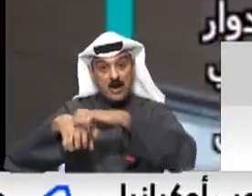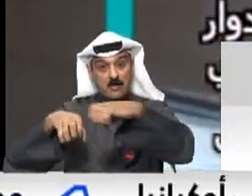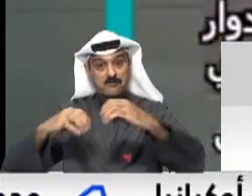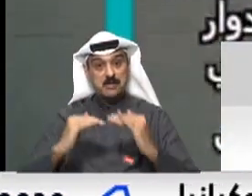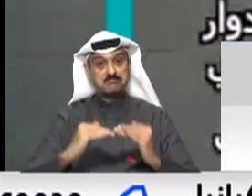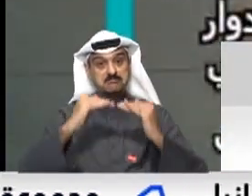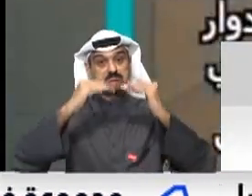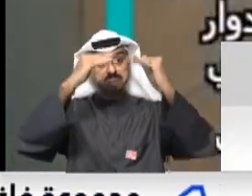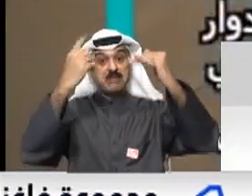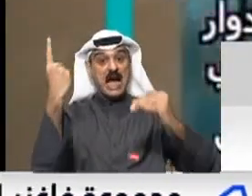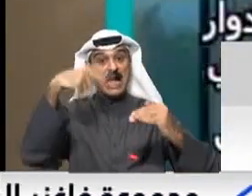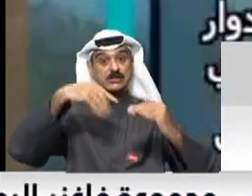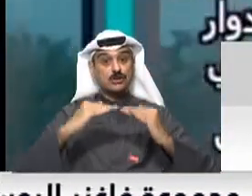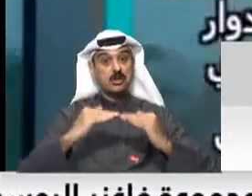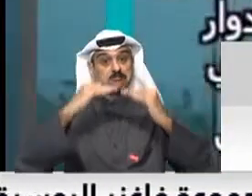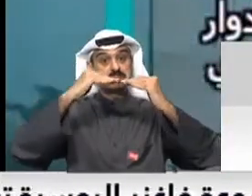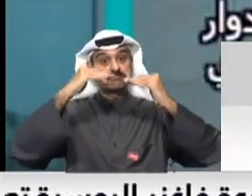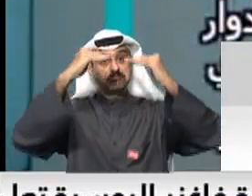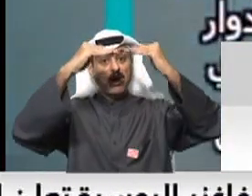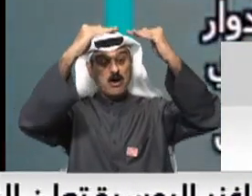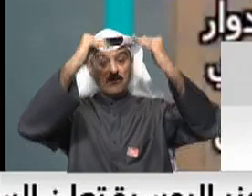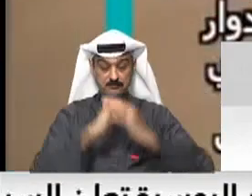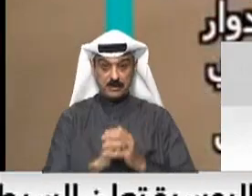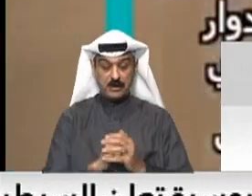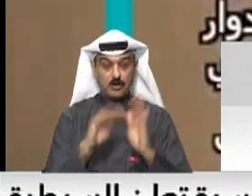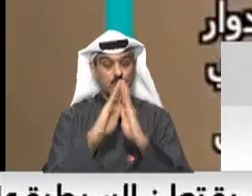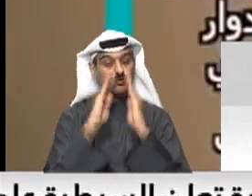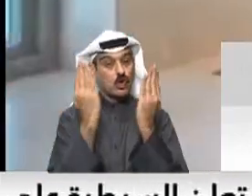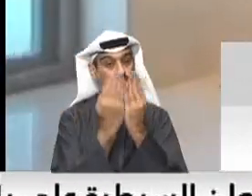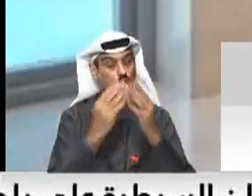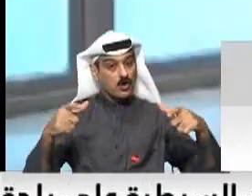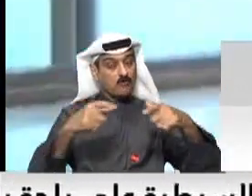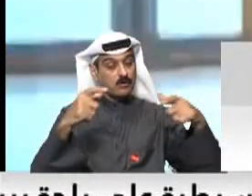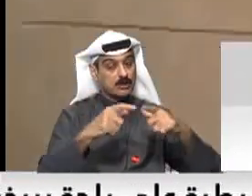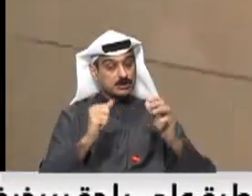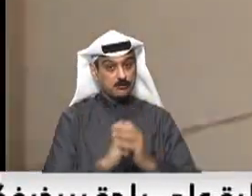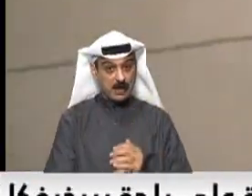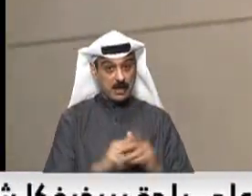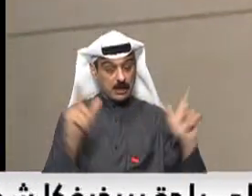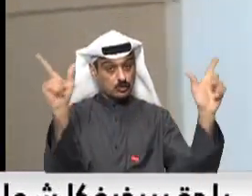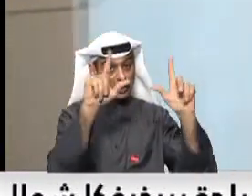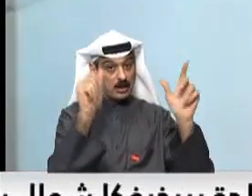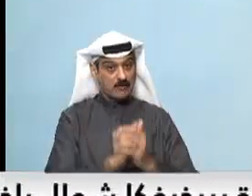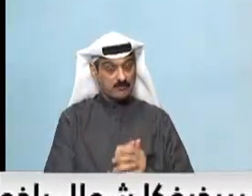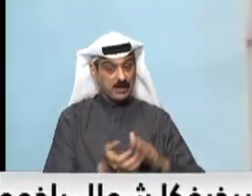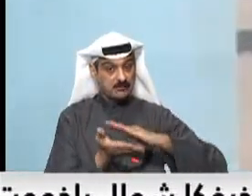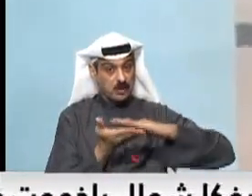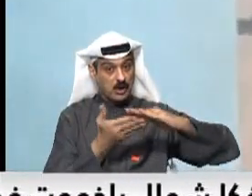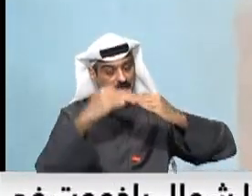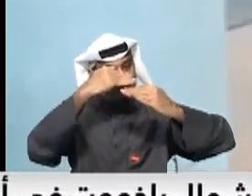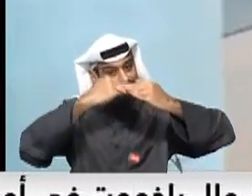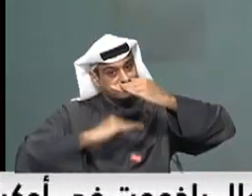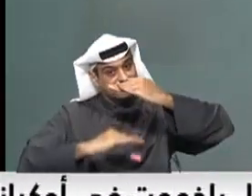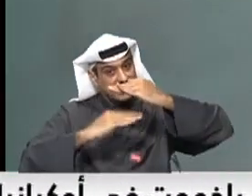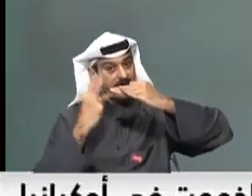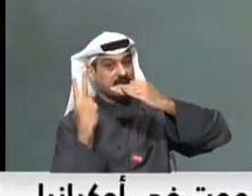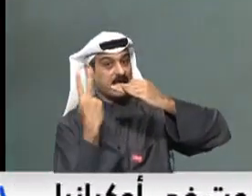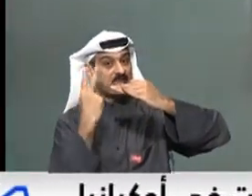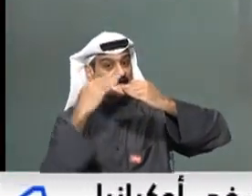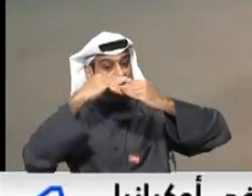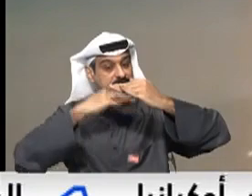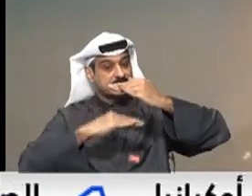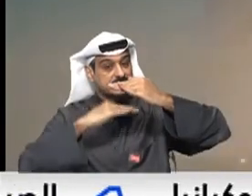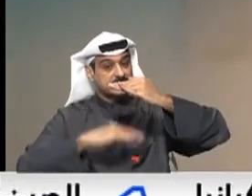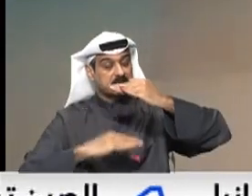طوابق لمكاتب الموظفين وغرف الاجتماعات والعرض ودور أرضي وسردابين بمساحة